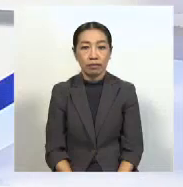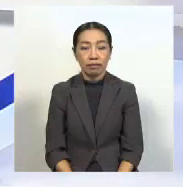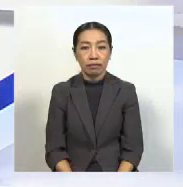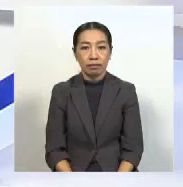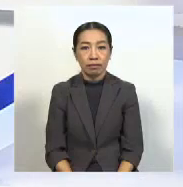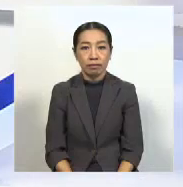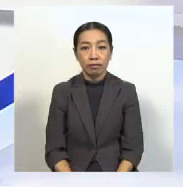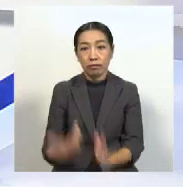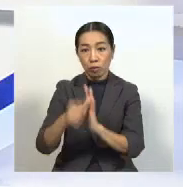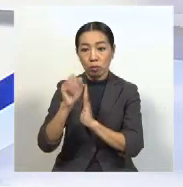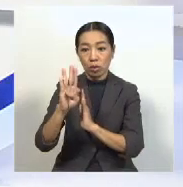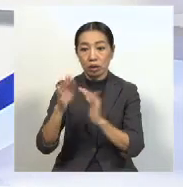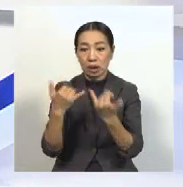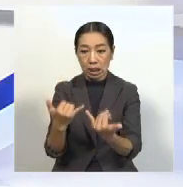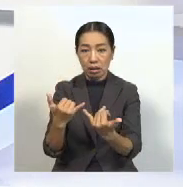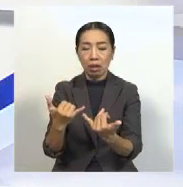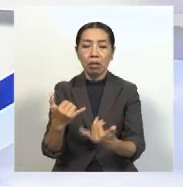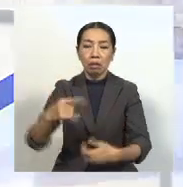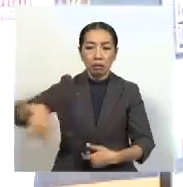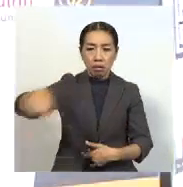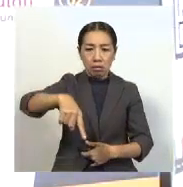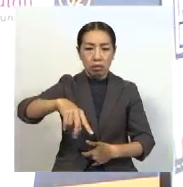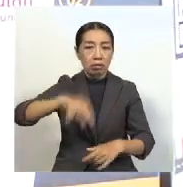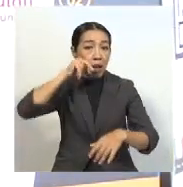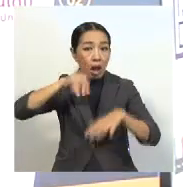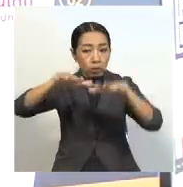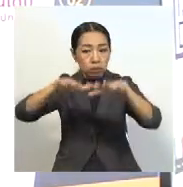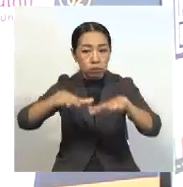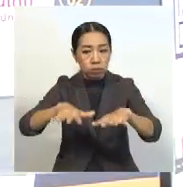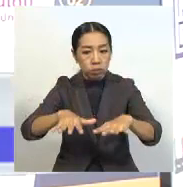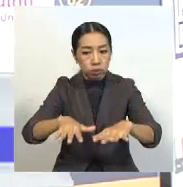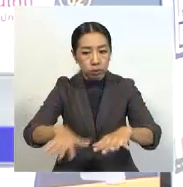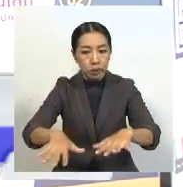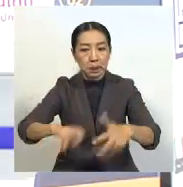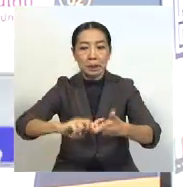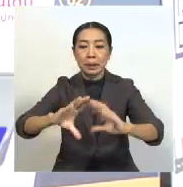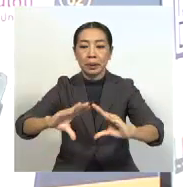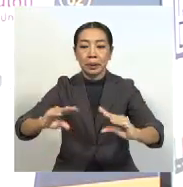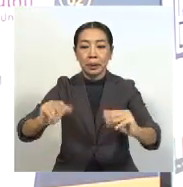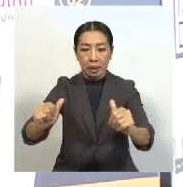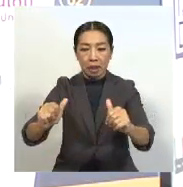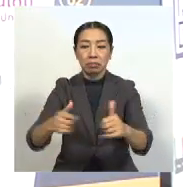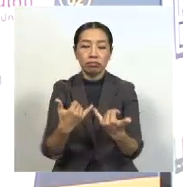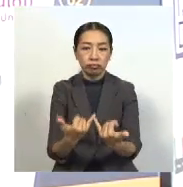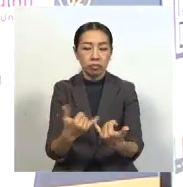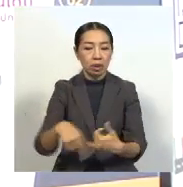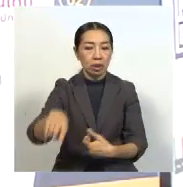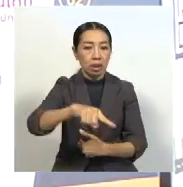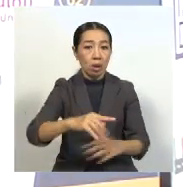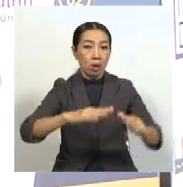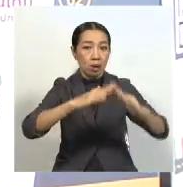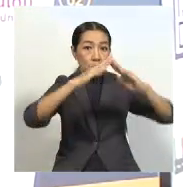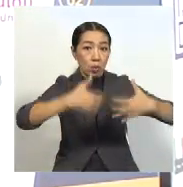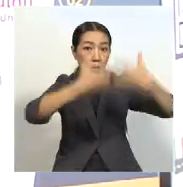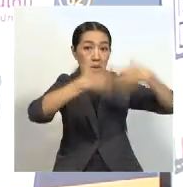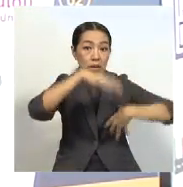แม้ว่าที่จังหวัดอุบลราชธานีขณะนี้นะครับปัญหาอุทกภัยก็เริ่มคลี่คลายลงแล้วนะครับจึงทำให้กระทรวงอุตสาหกรรมนะครับได้นำเจ้